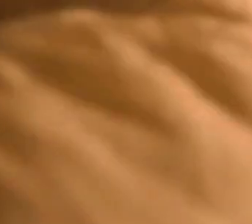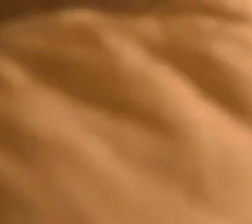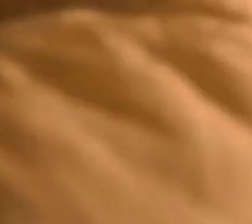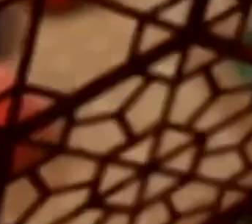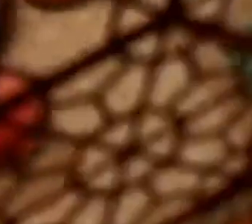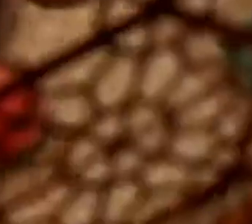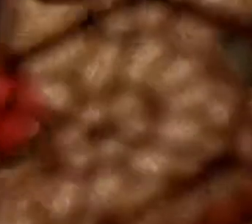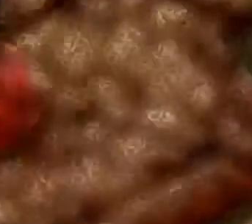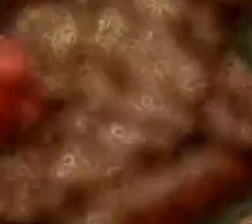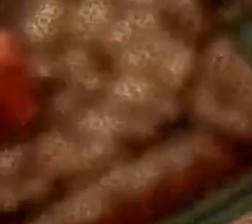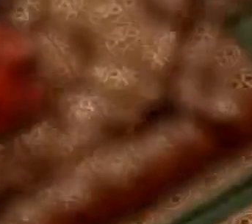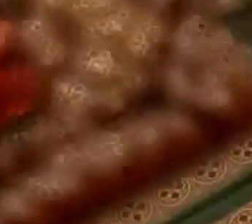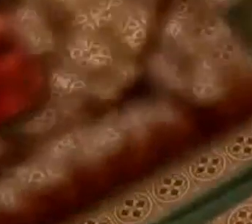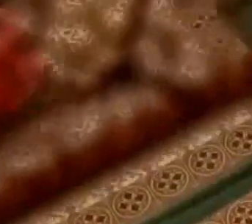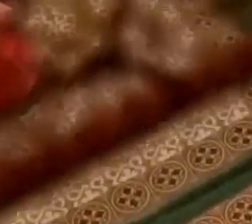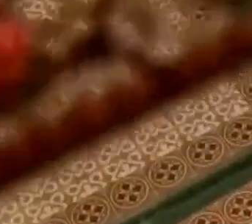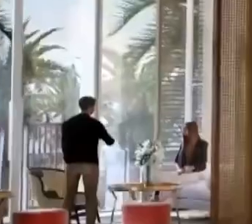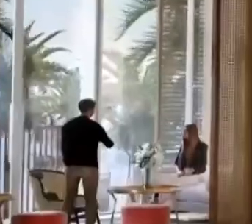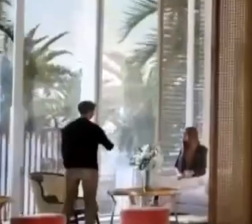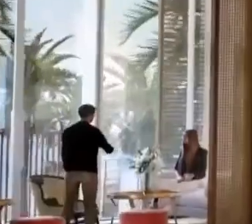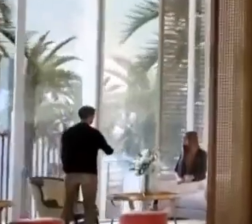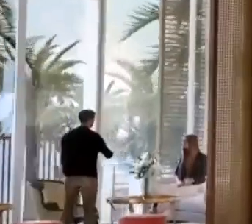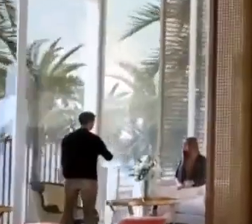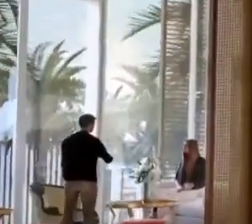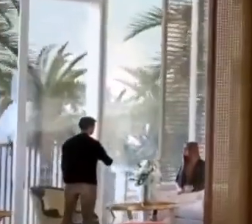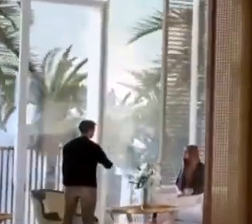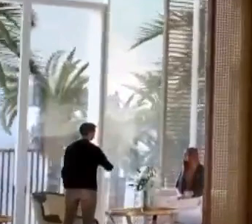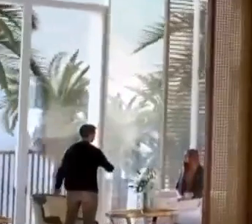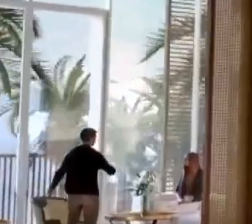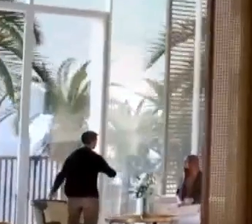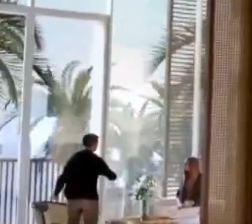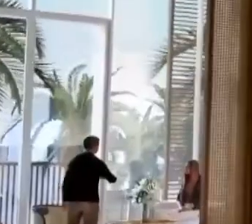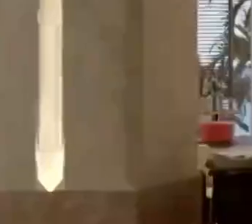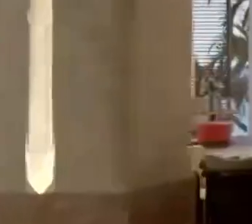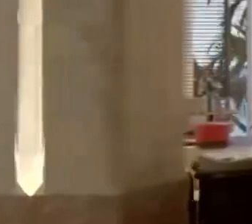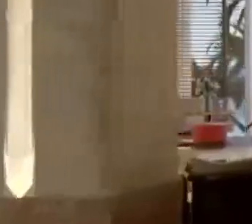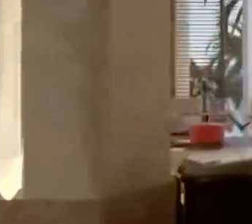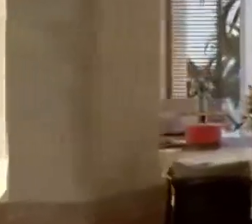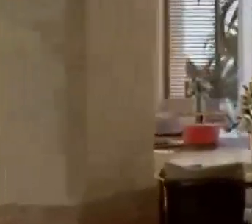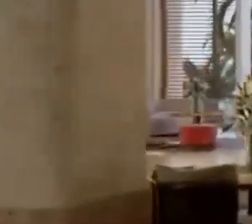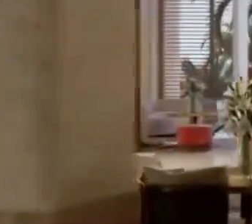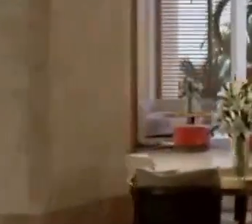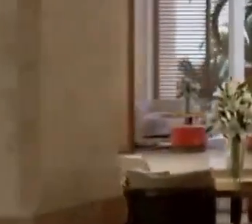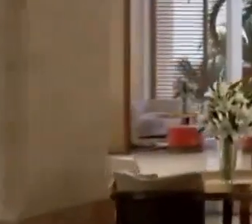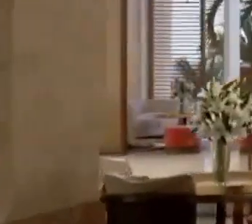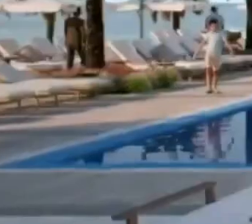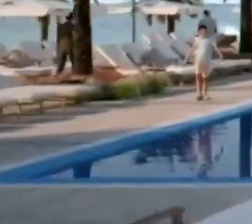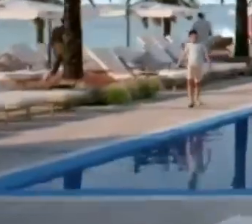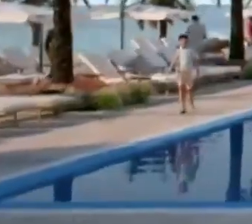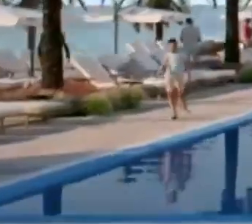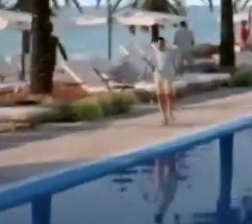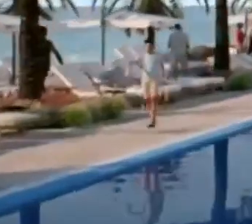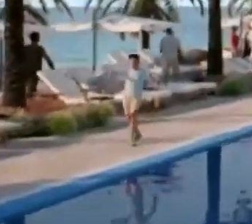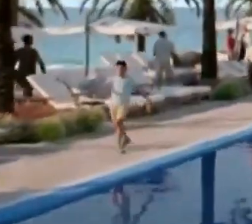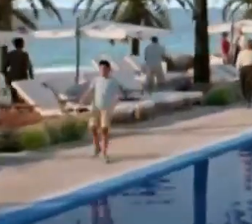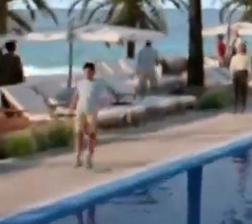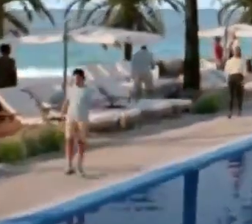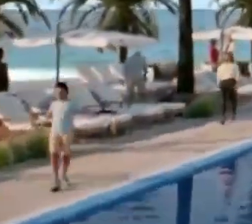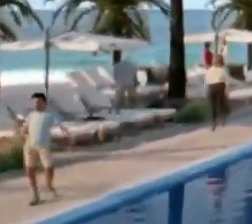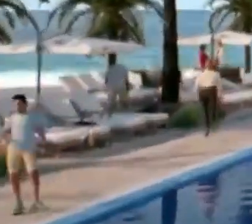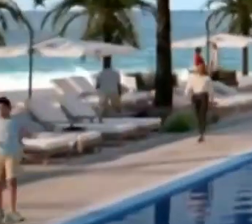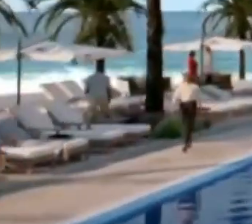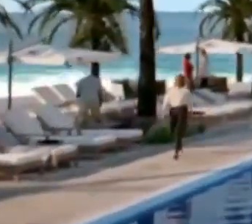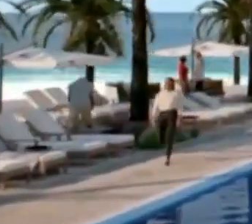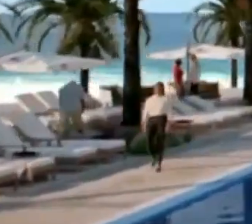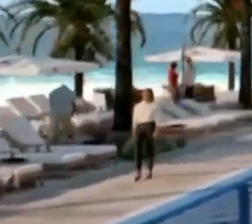ومخدمة بالكامل من نوعها في السلطنة. لأني أستحق بيت أحس فيه كأني بإجازة سعيدة وعيش الرفاهية